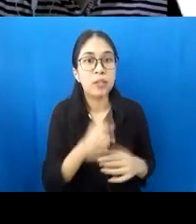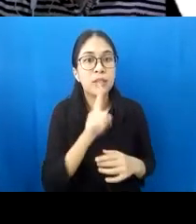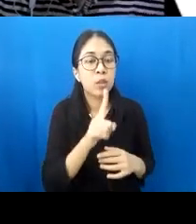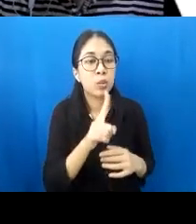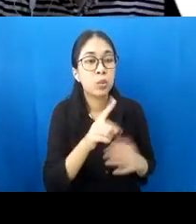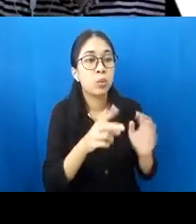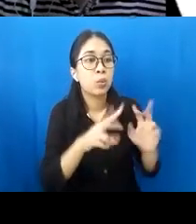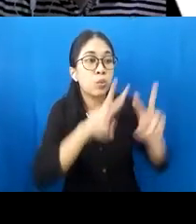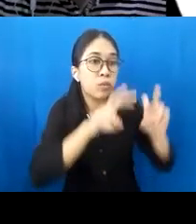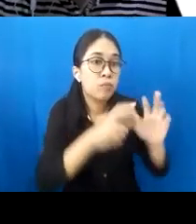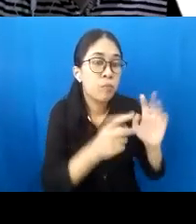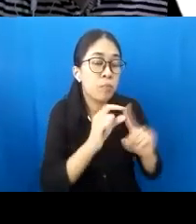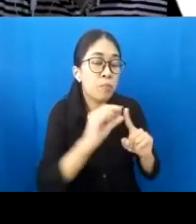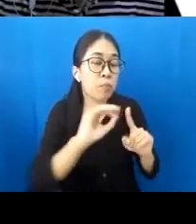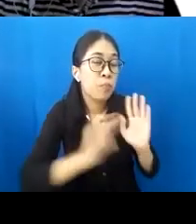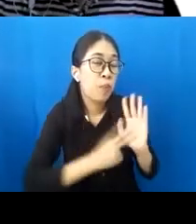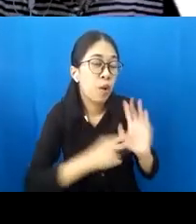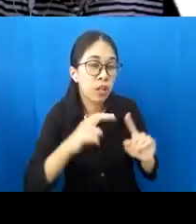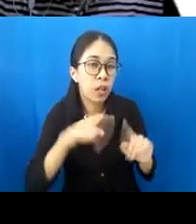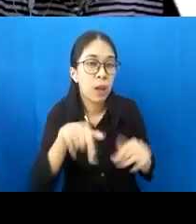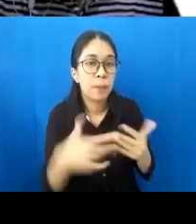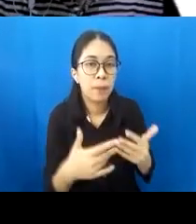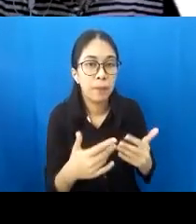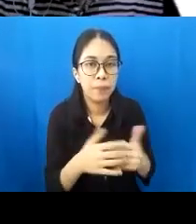yaitu instruksi untuk tourniquet.